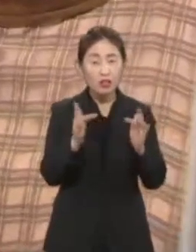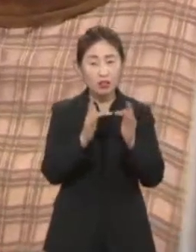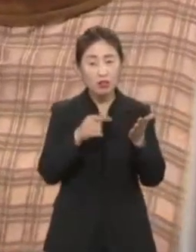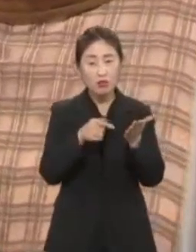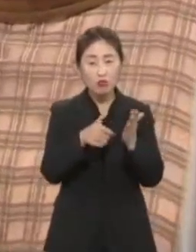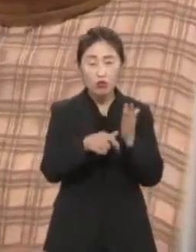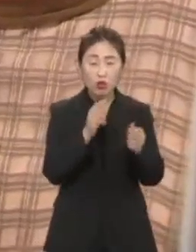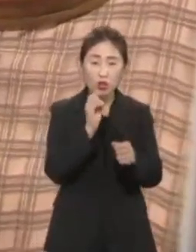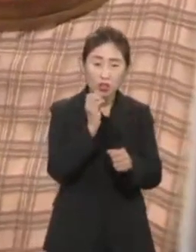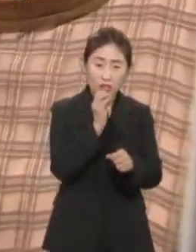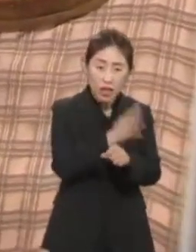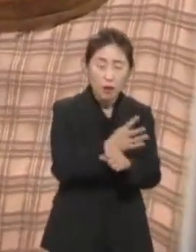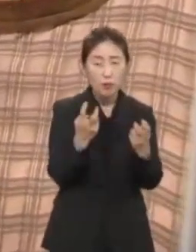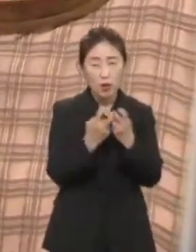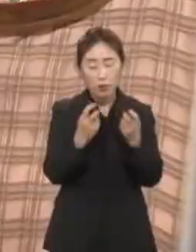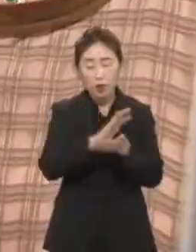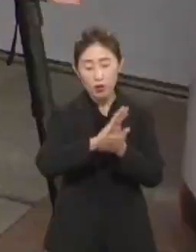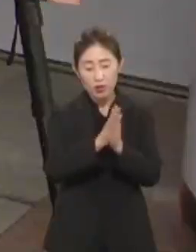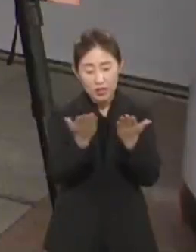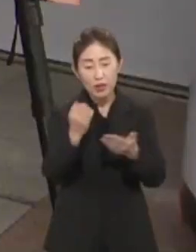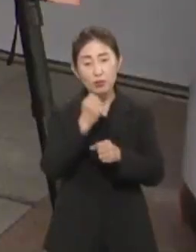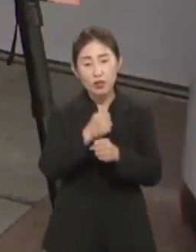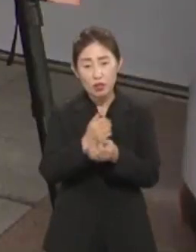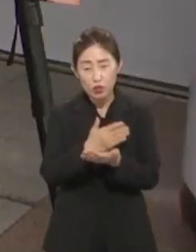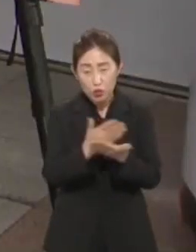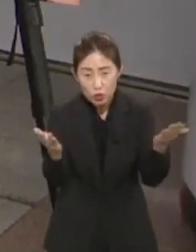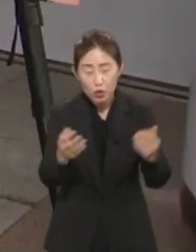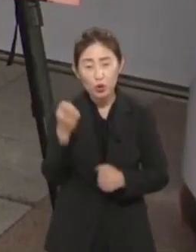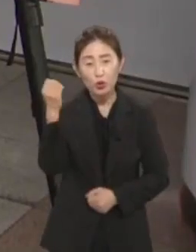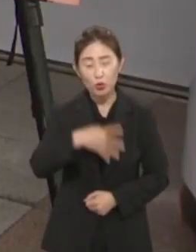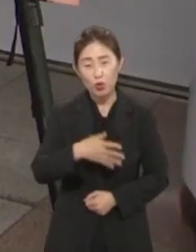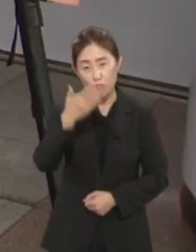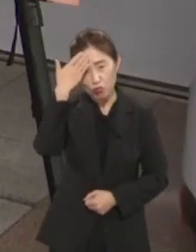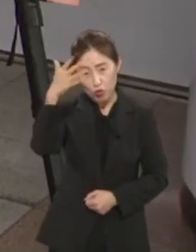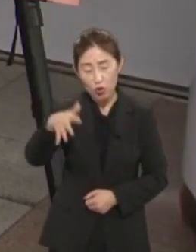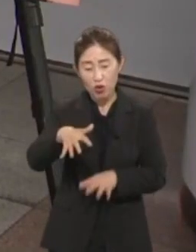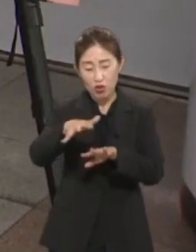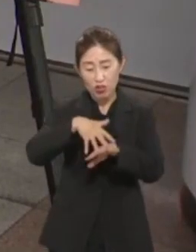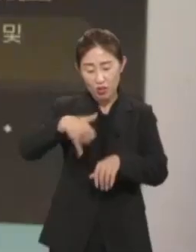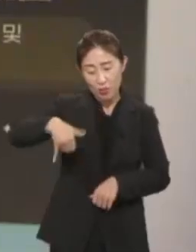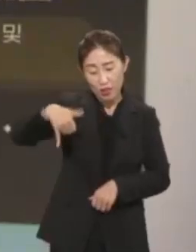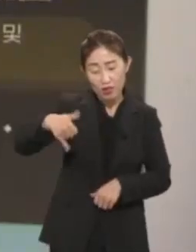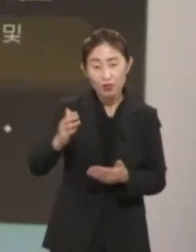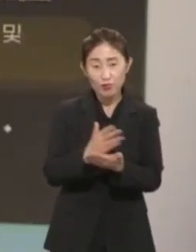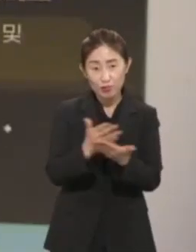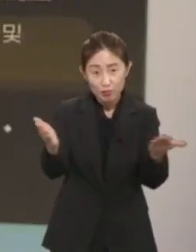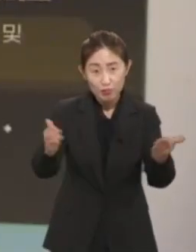자료로 제작해 안내하고 환경을 위한 장바구니를 무상으로 배부합니다.